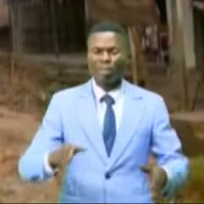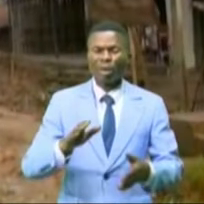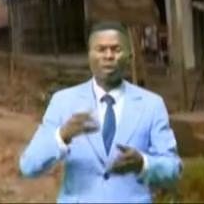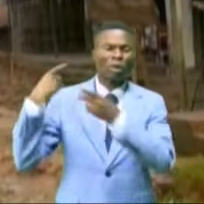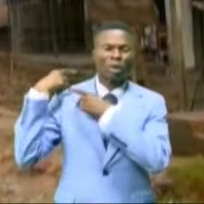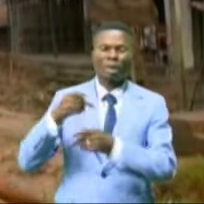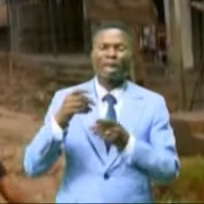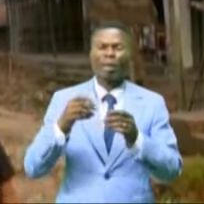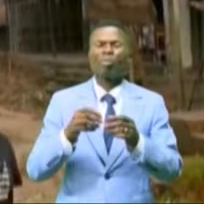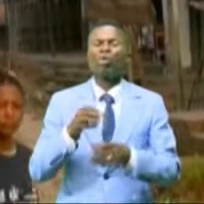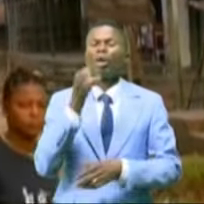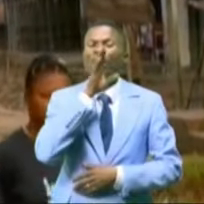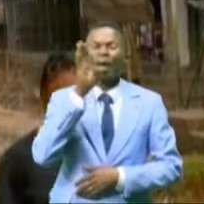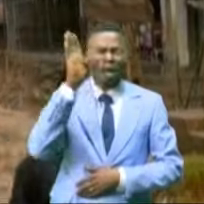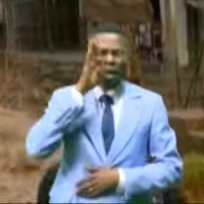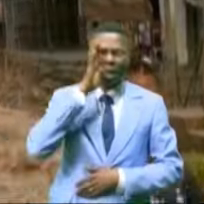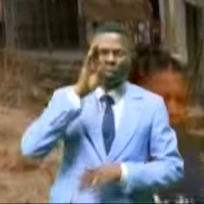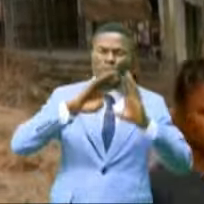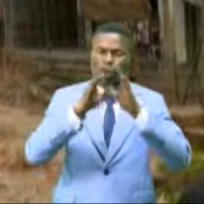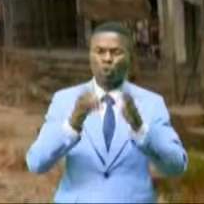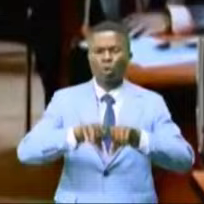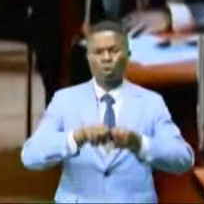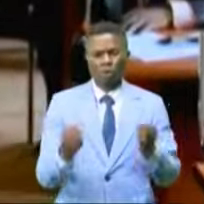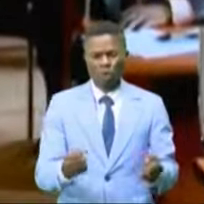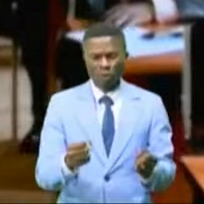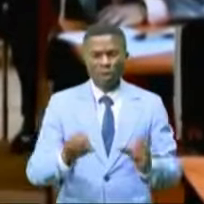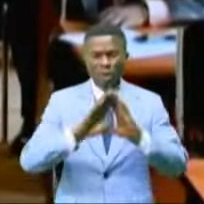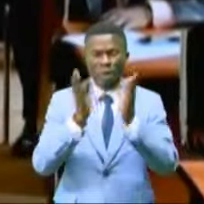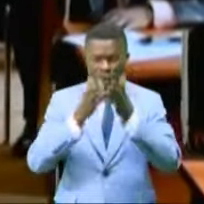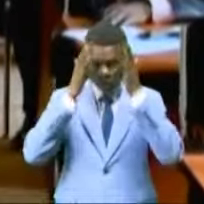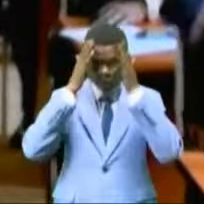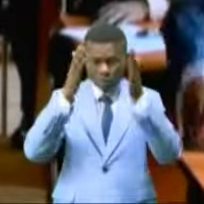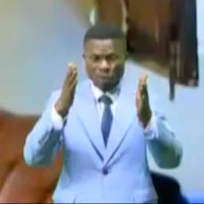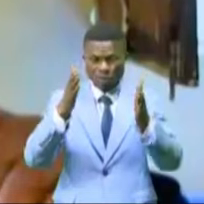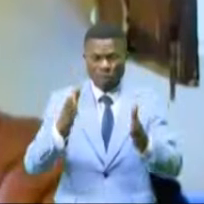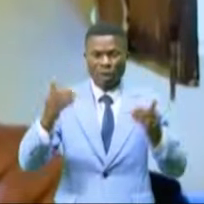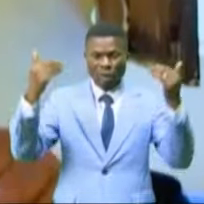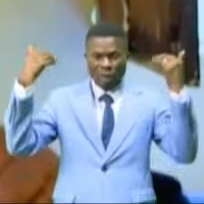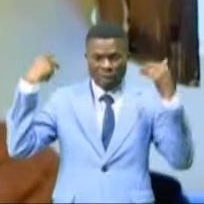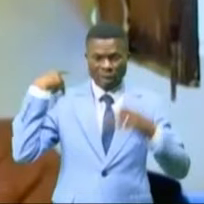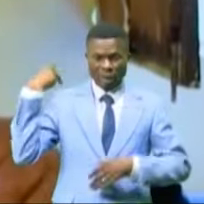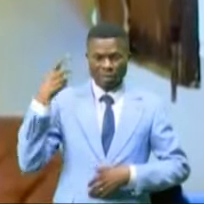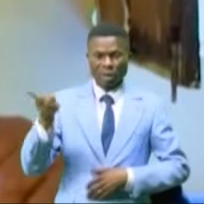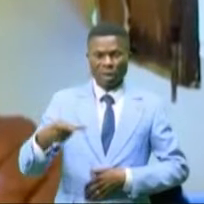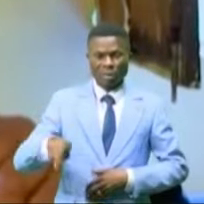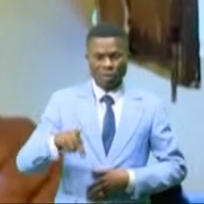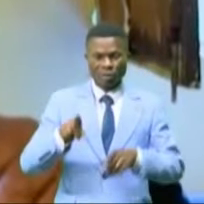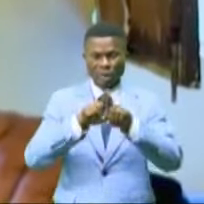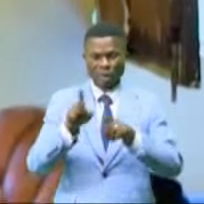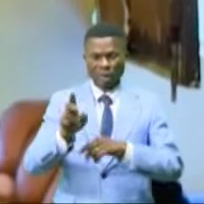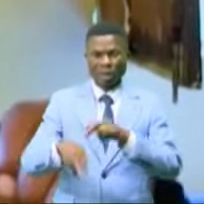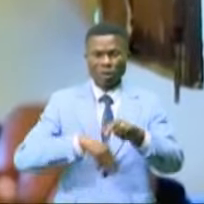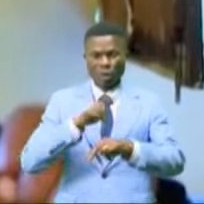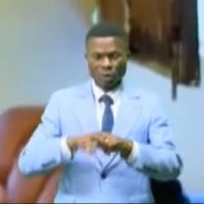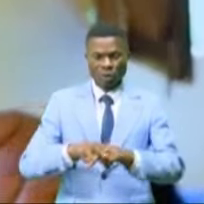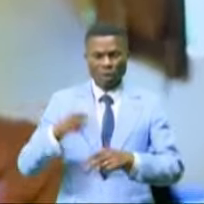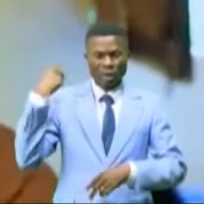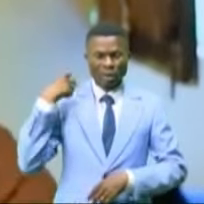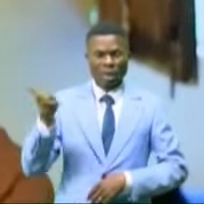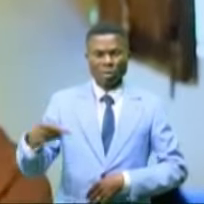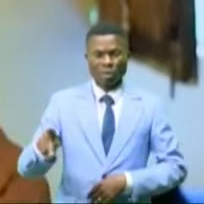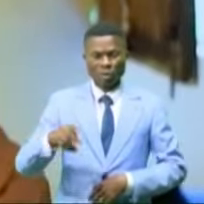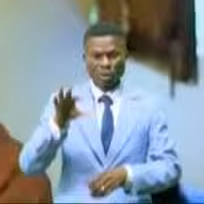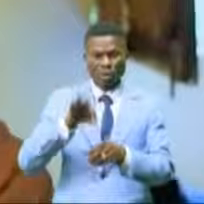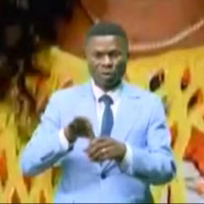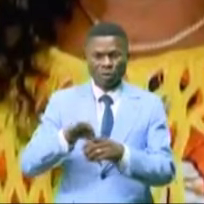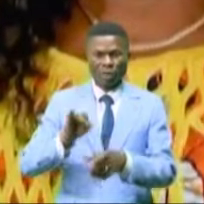Tous les espoirs sont désormais tournés vers les représentants au niveau national et provincial. Alidor Ilunga Mumpanga, député provincial élu de